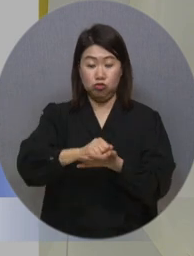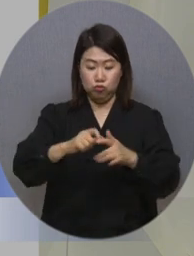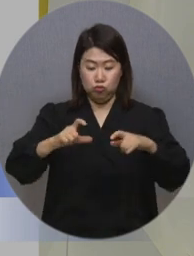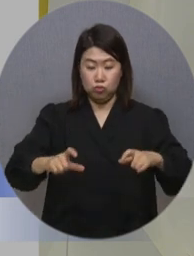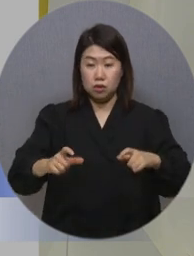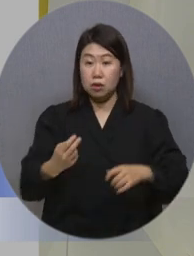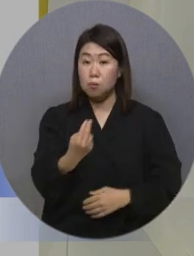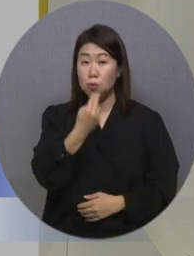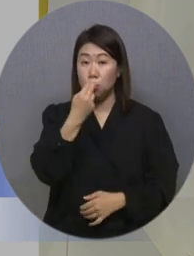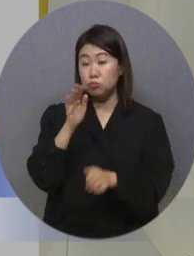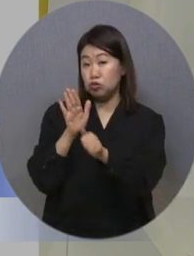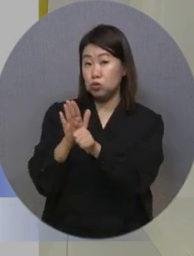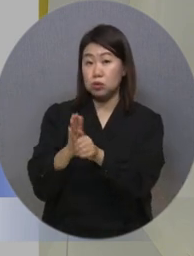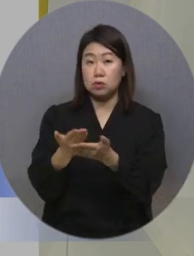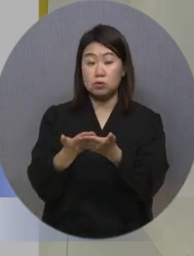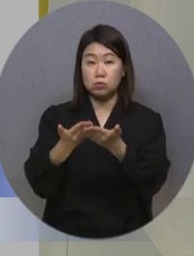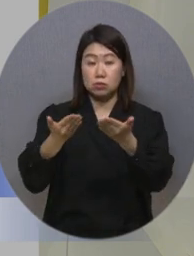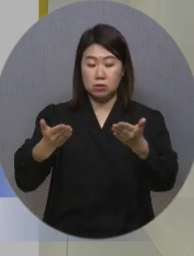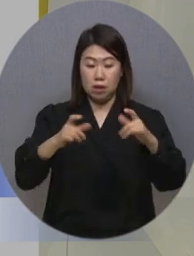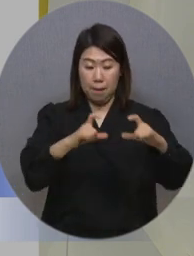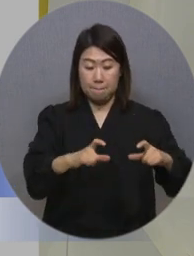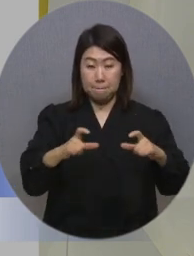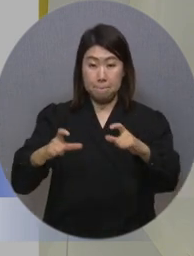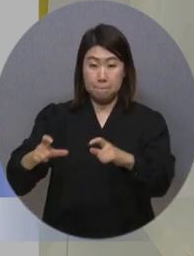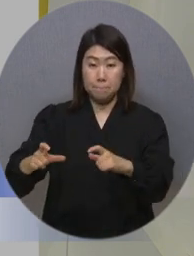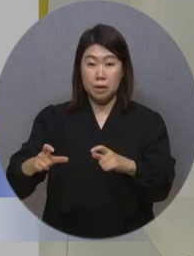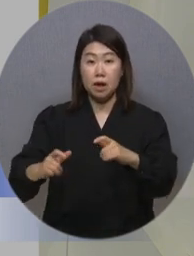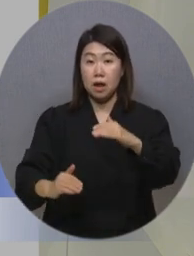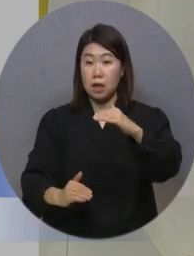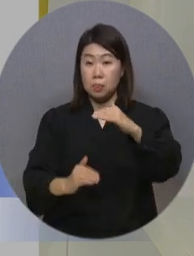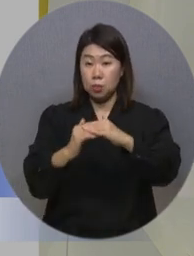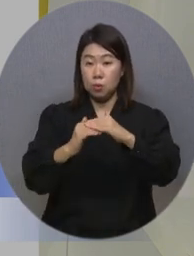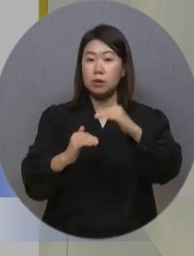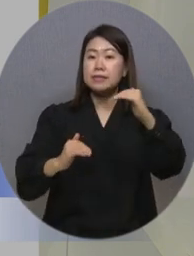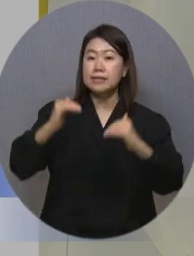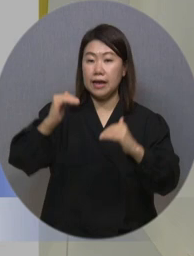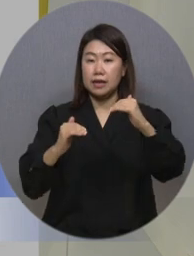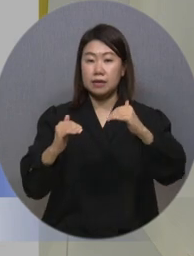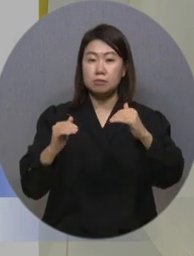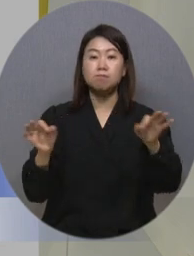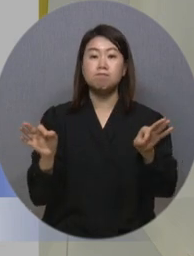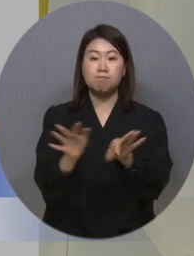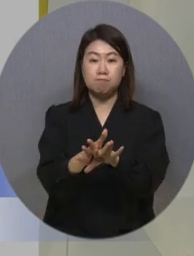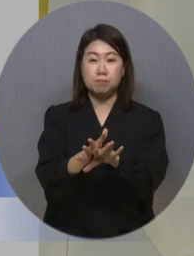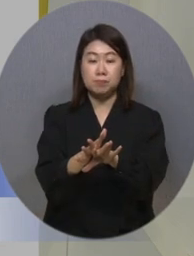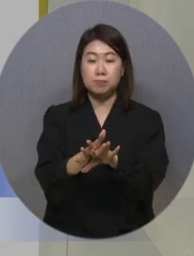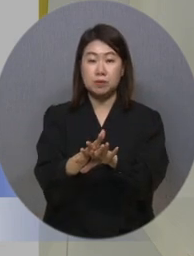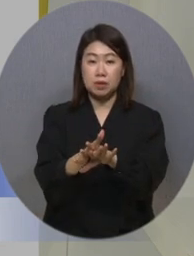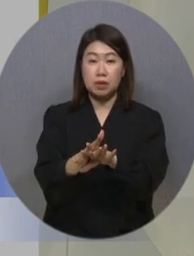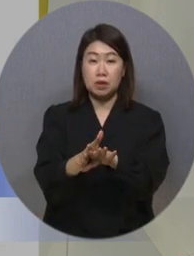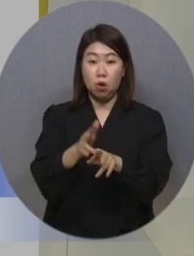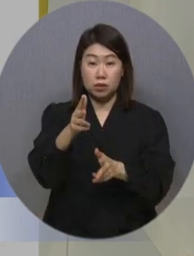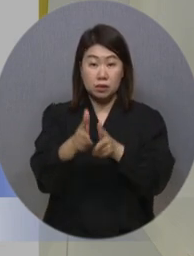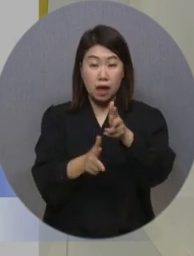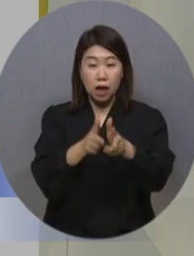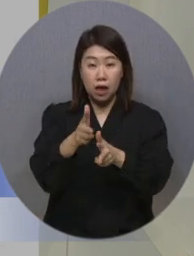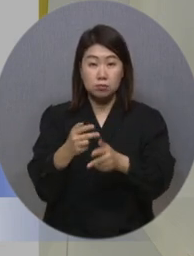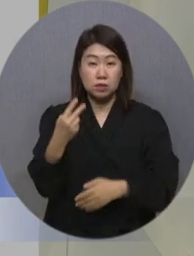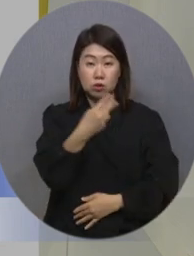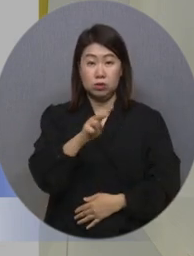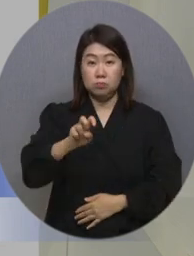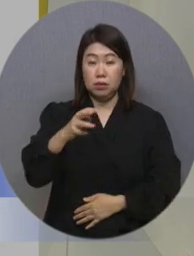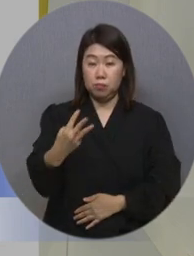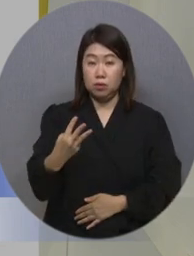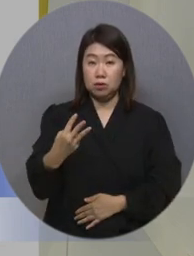보험료를 지원함으로써 자치구별 보장 한도 편차를 없앤다고 합니다 해당 사업은 2023년도